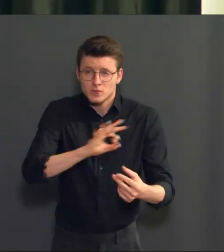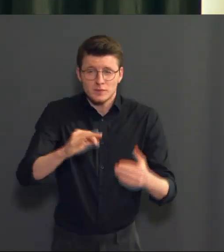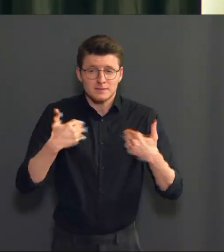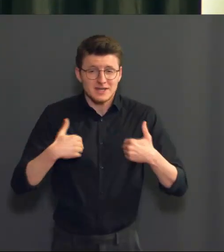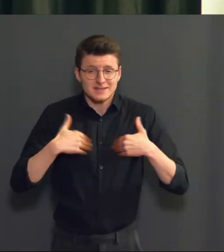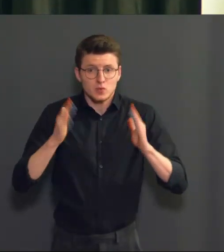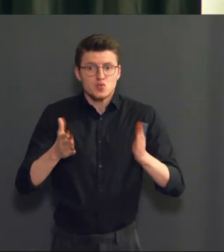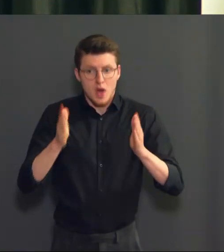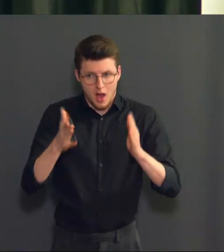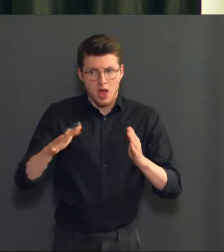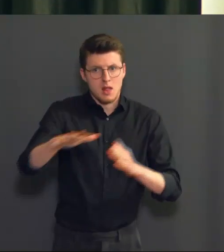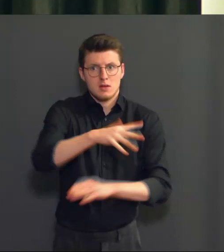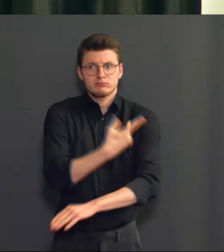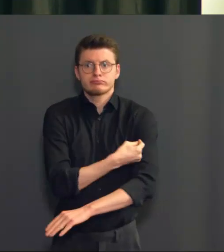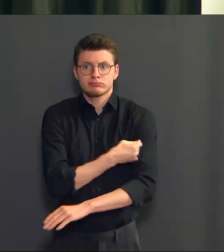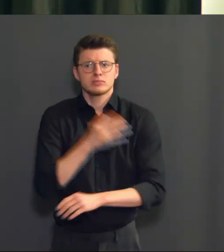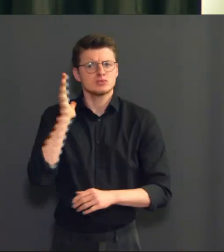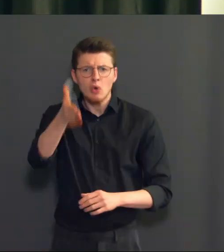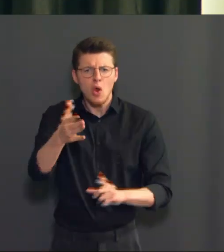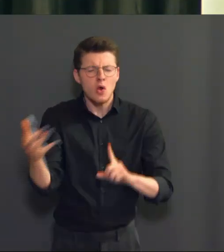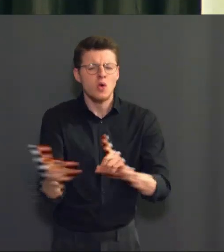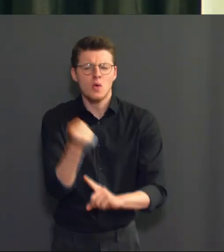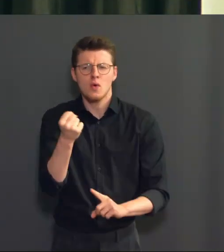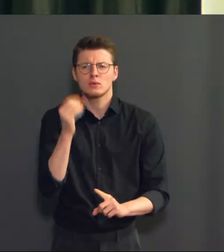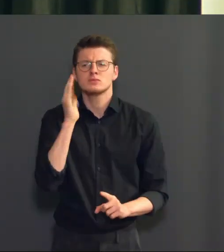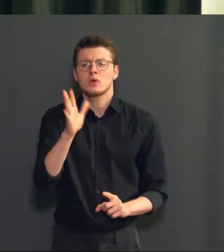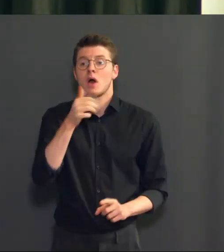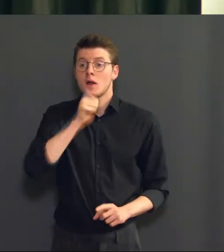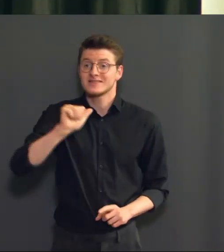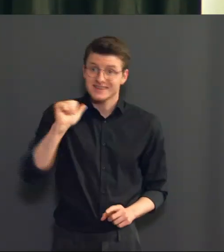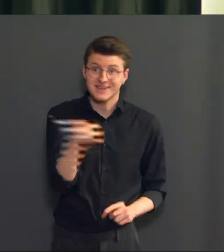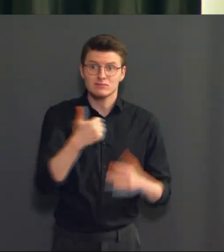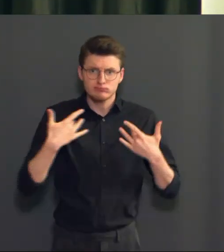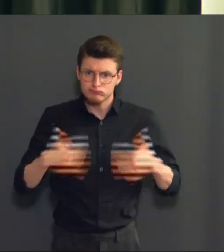We gaan deze behalen als we ons allemaal laten vaccineren.